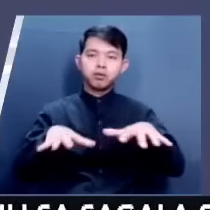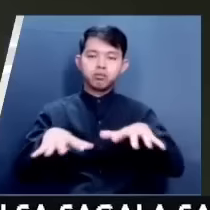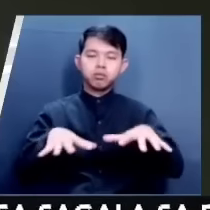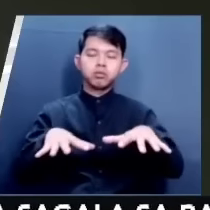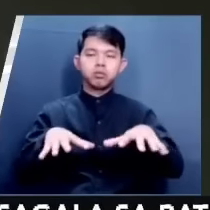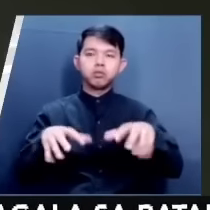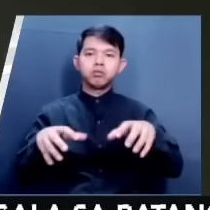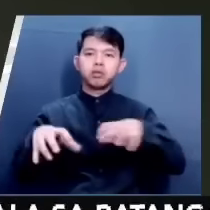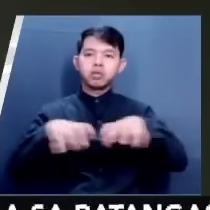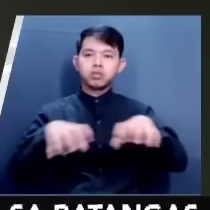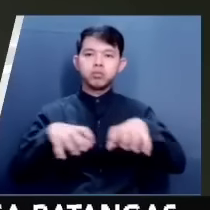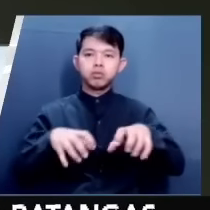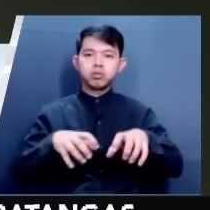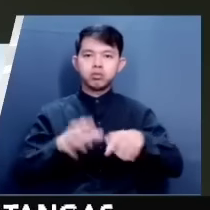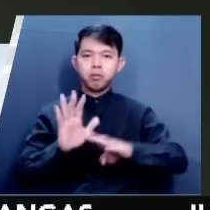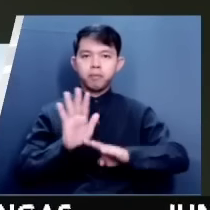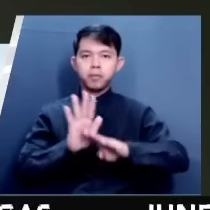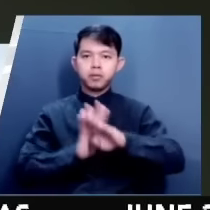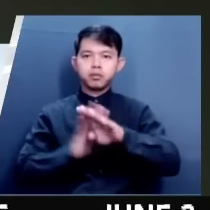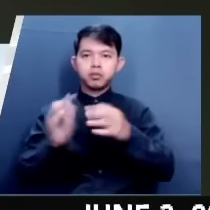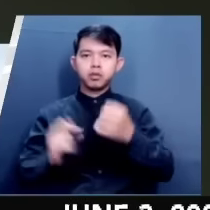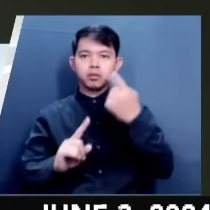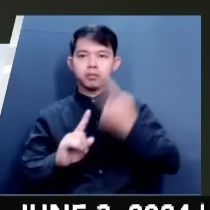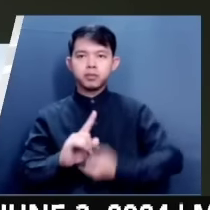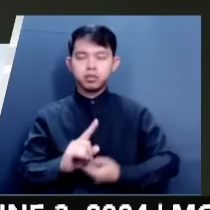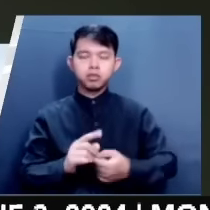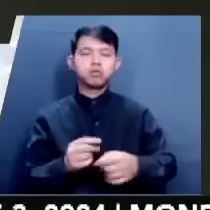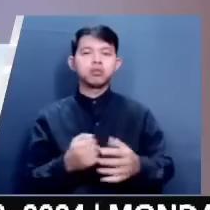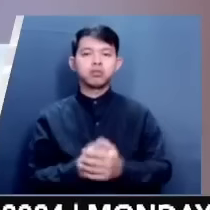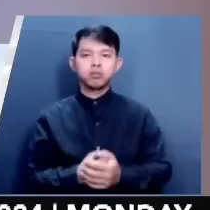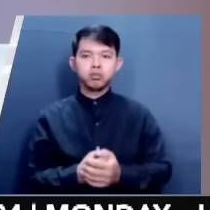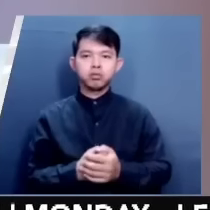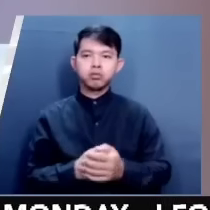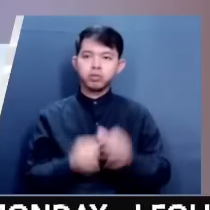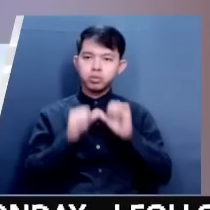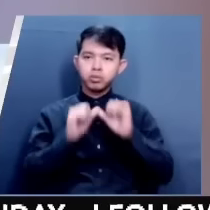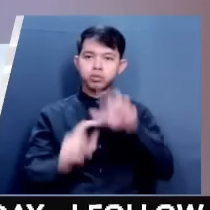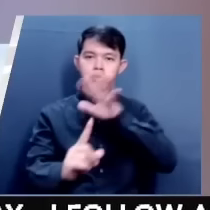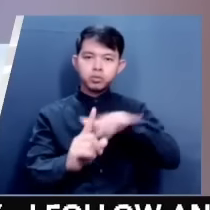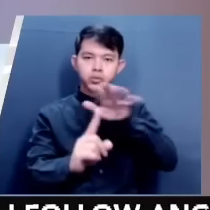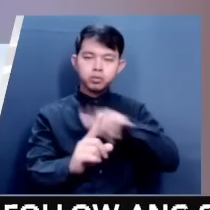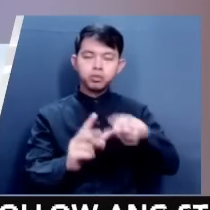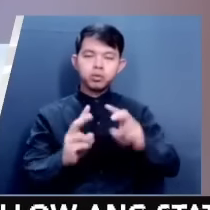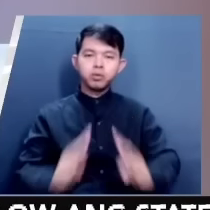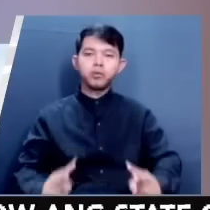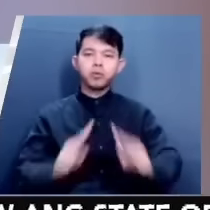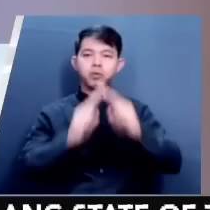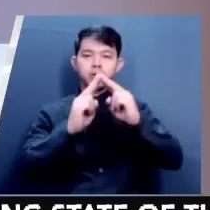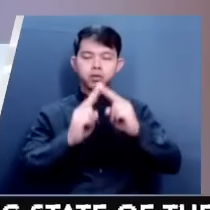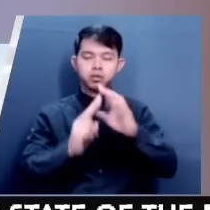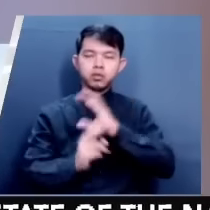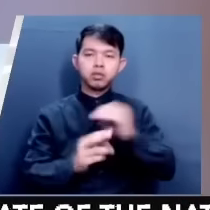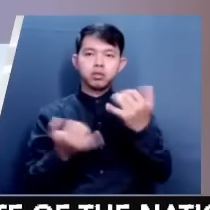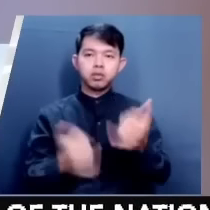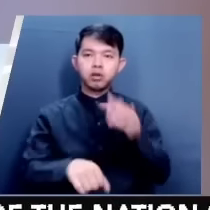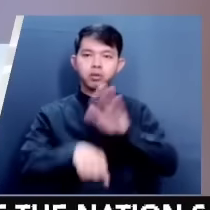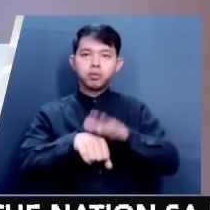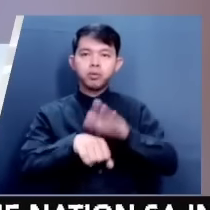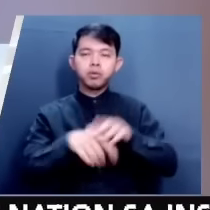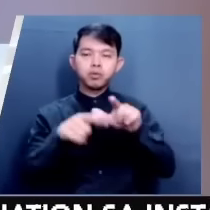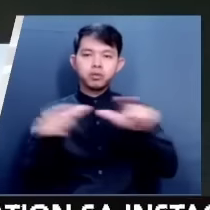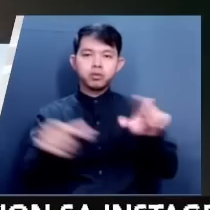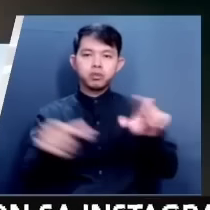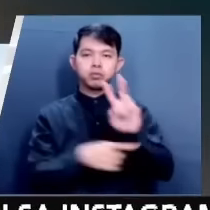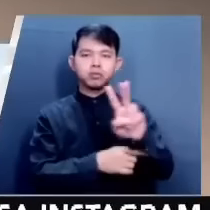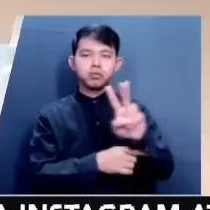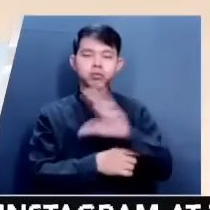minumonitor ang pagtaas ng parameters ng vulkan na nasa alert level 2 na, pati ang 4-kilometer permanent danger zone. Inabisuhan na ang mga